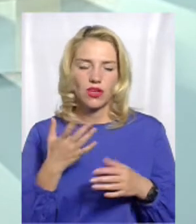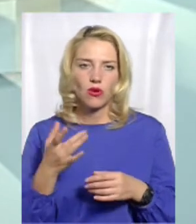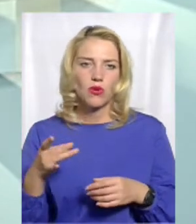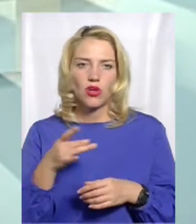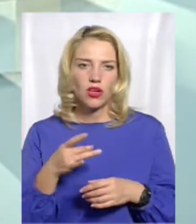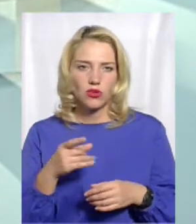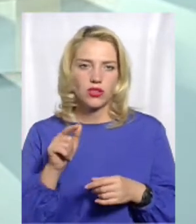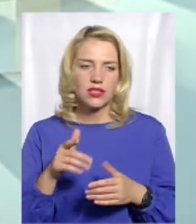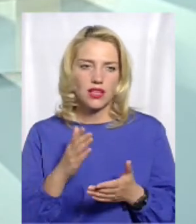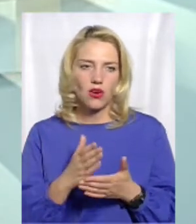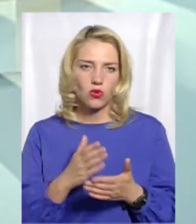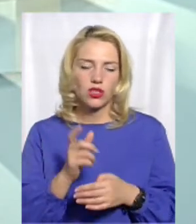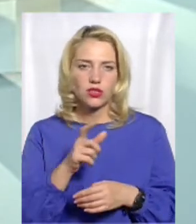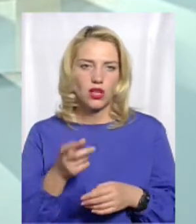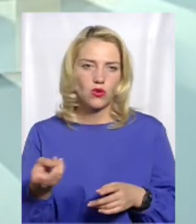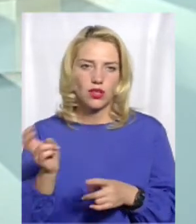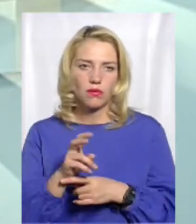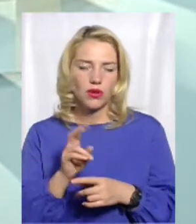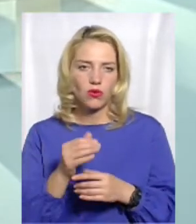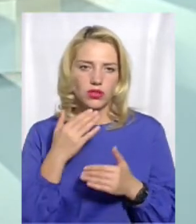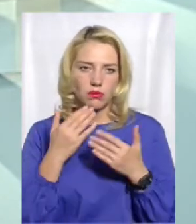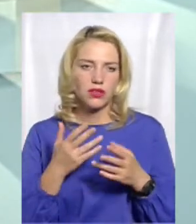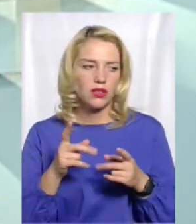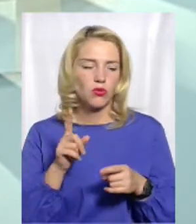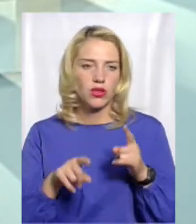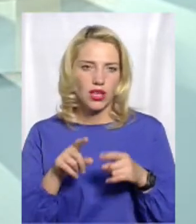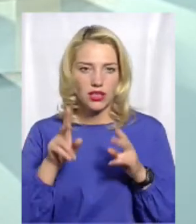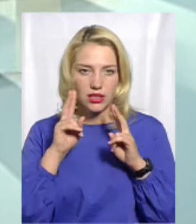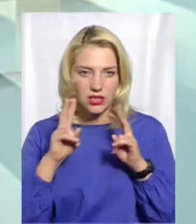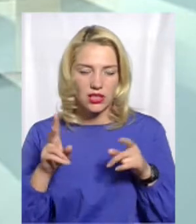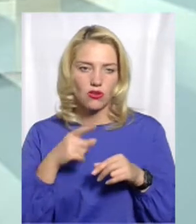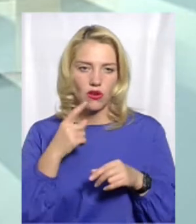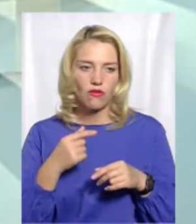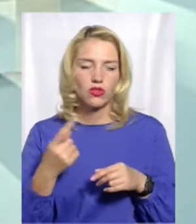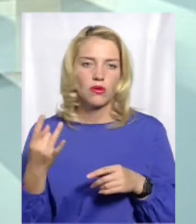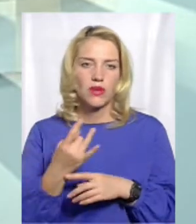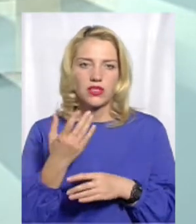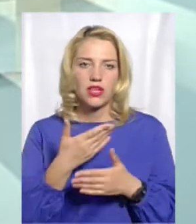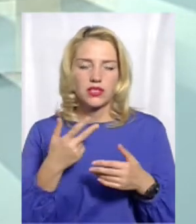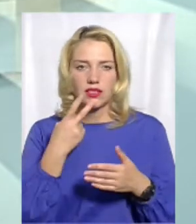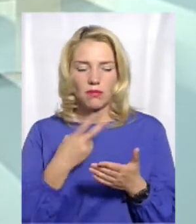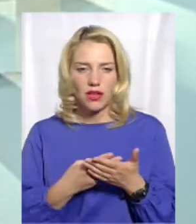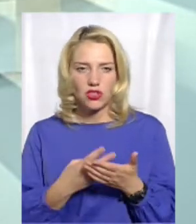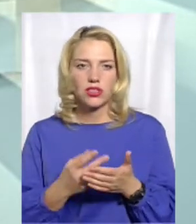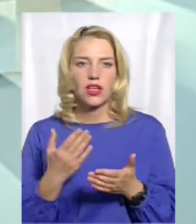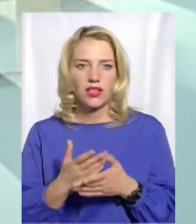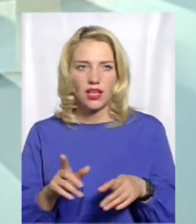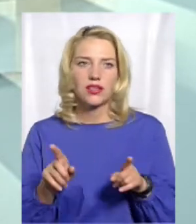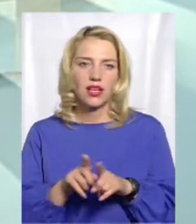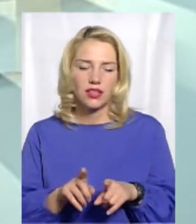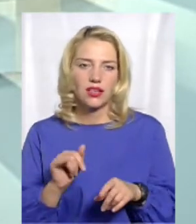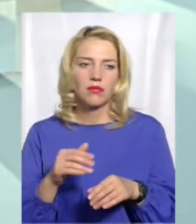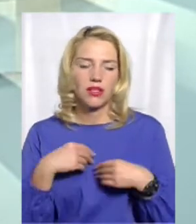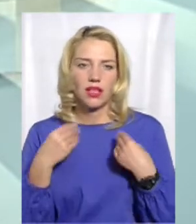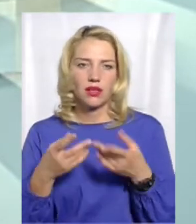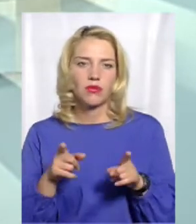і зараз приходять і питають, коли ви знаходите, бо деякі ще не знають, говорять, що перший раз нас бачать, їй такі. То ми